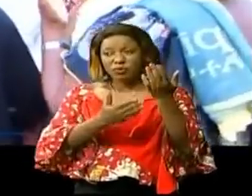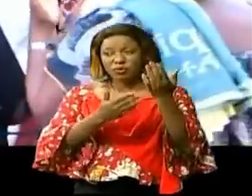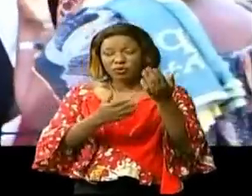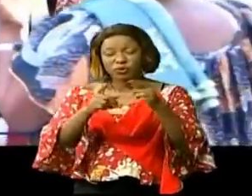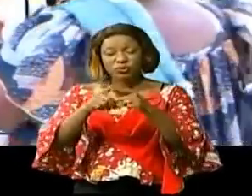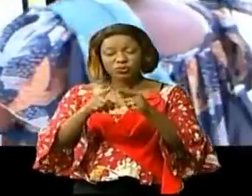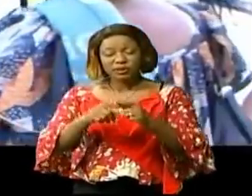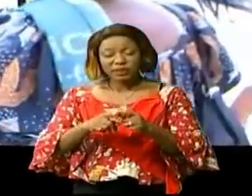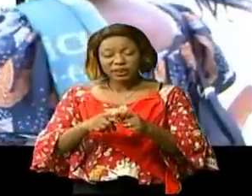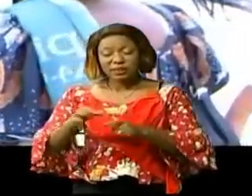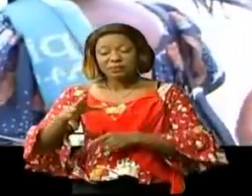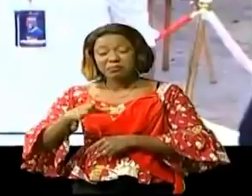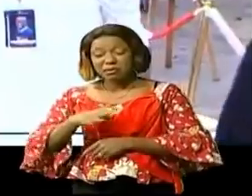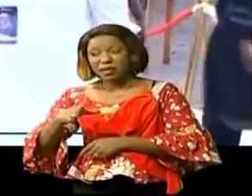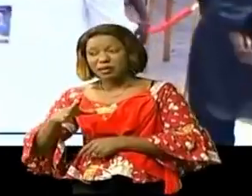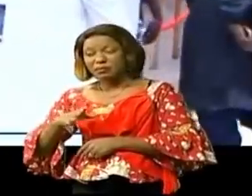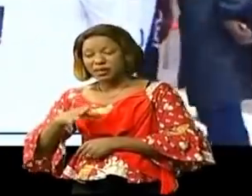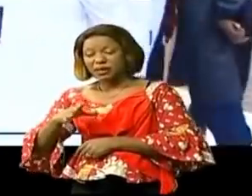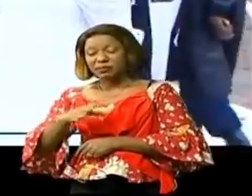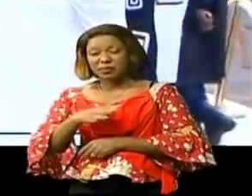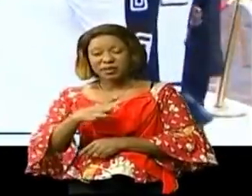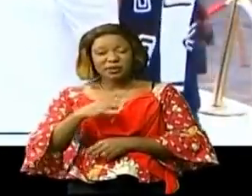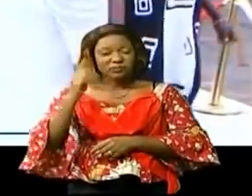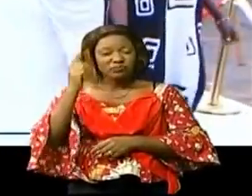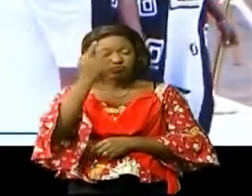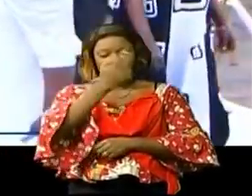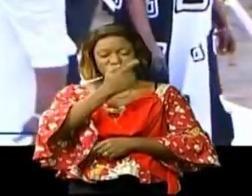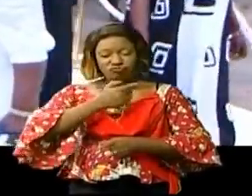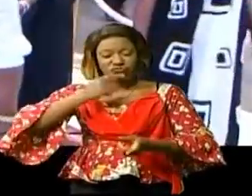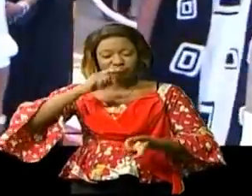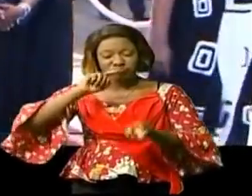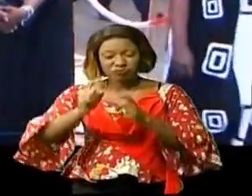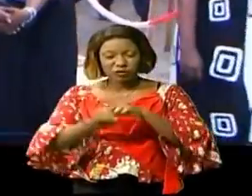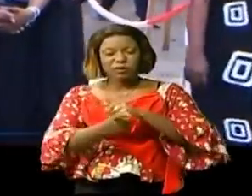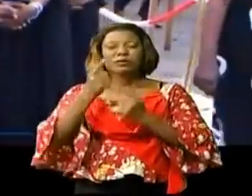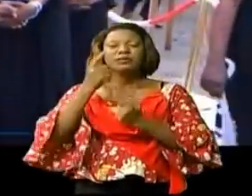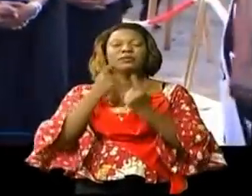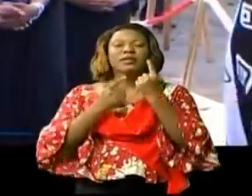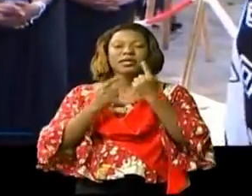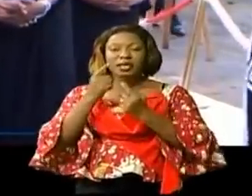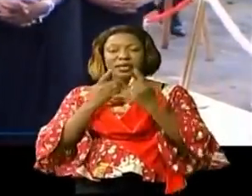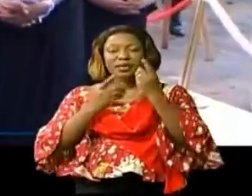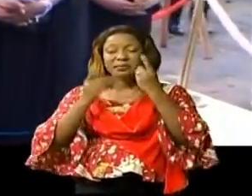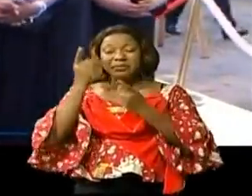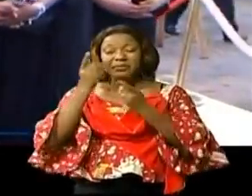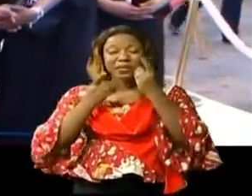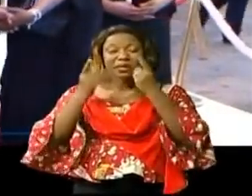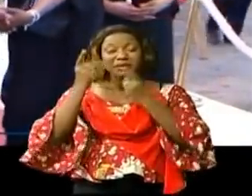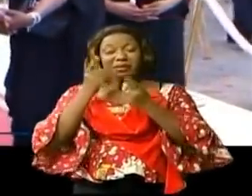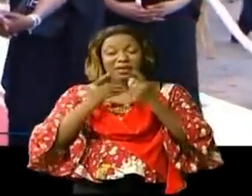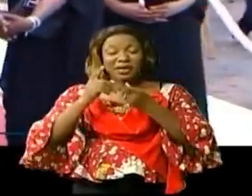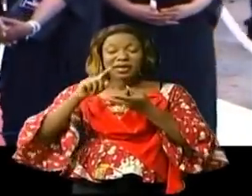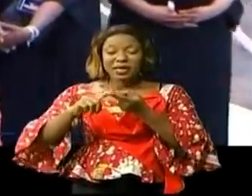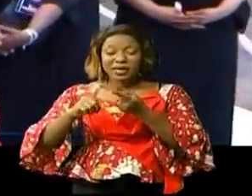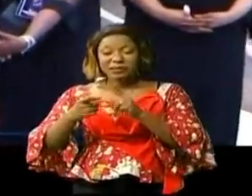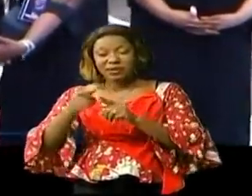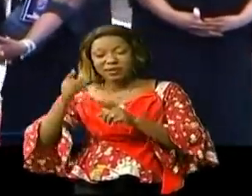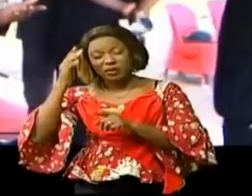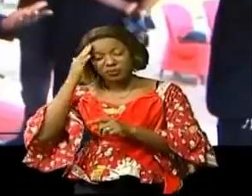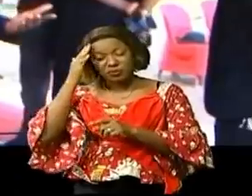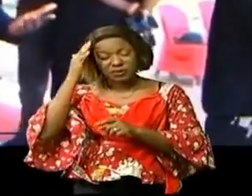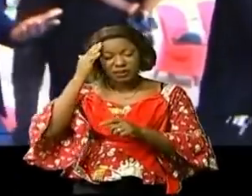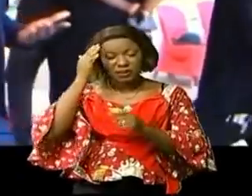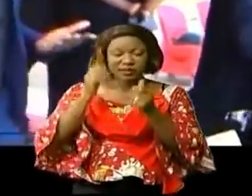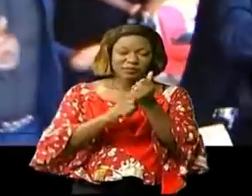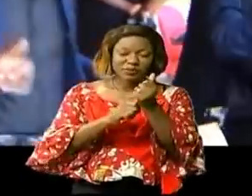douleur atroce qui se dégageait des visages mélancoliques des membres des familles, amis et connaissances du défunt,